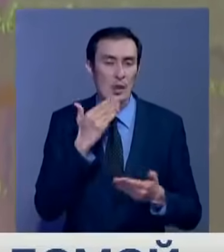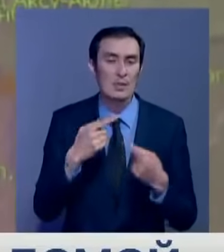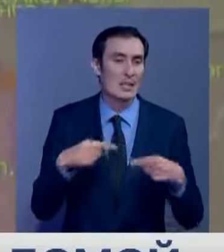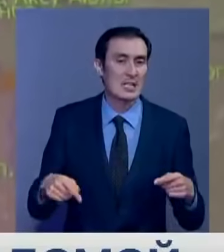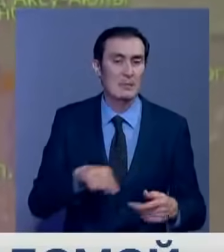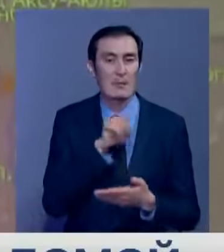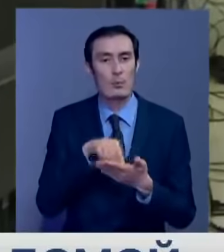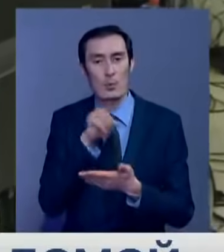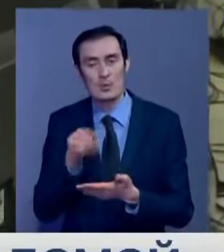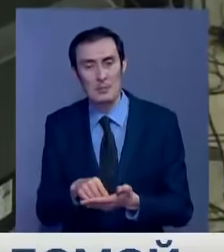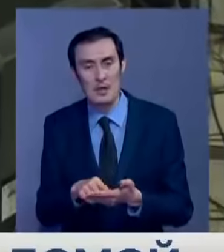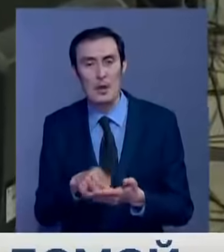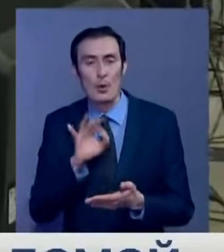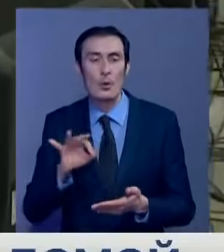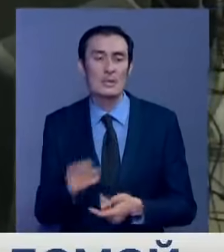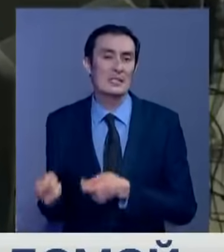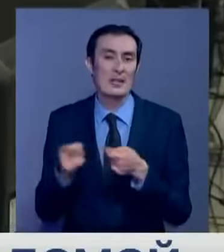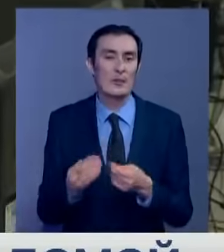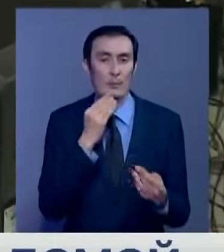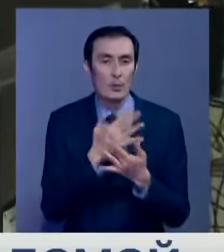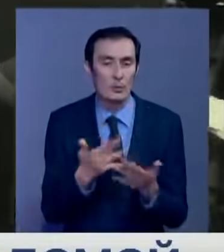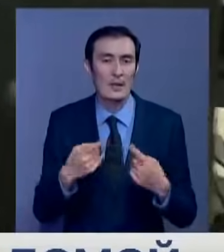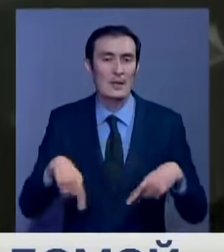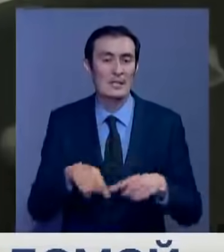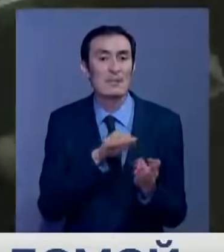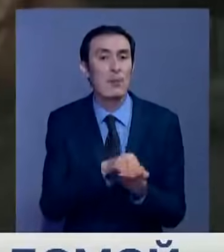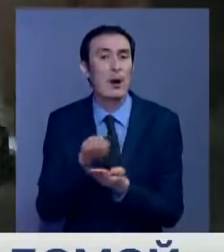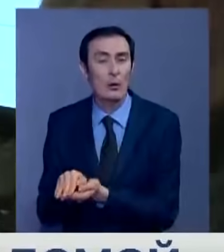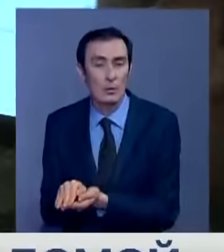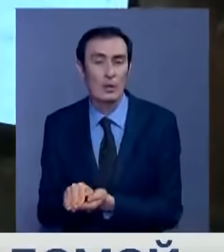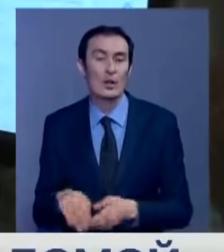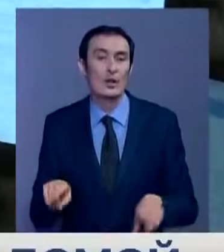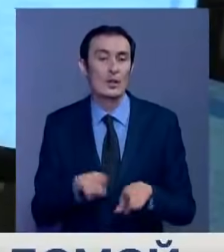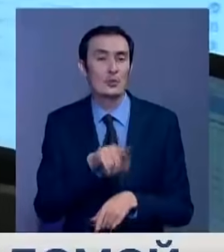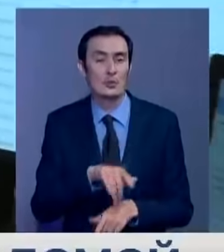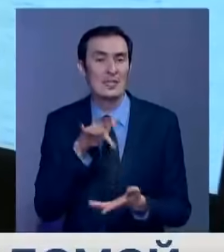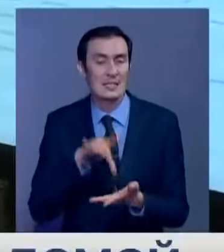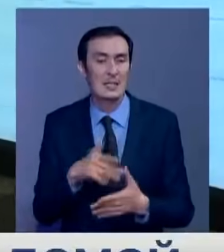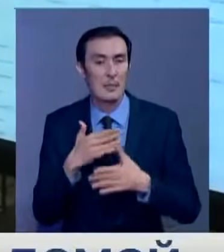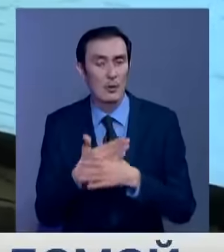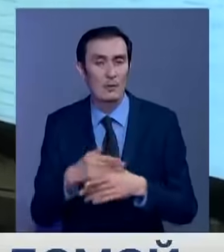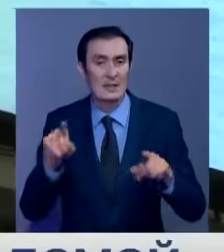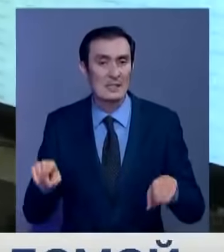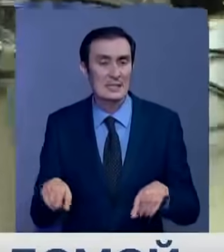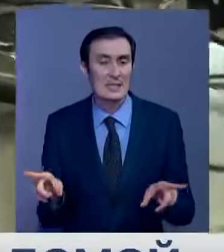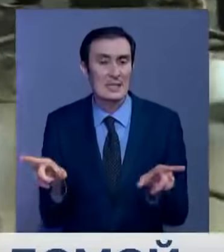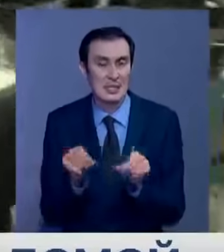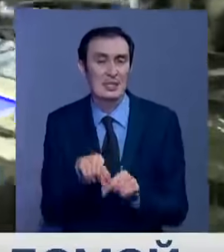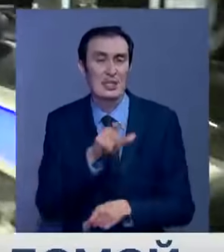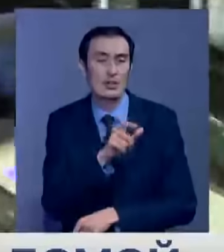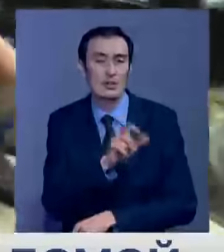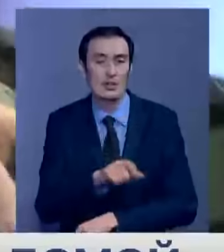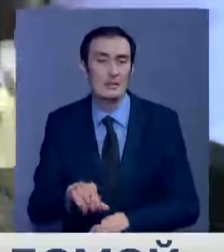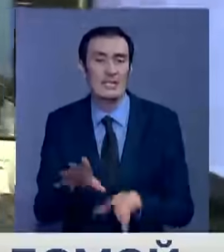самыми разными вопросами, от доставки продуктов до организации похорон. Сотрудники центра также помогают воссоединиться членам